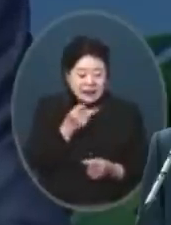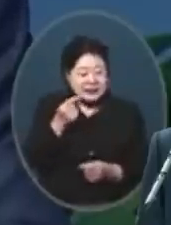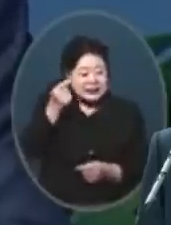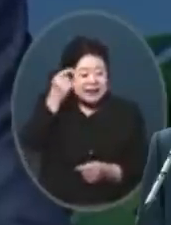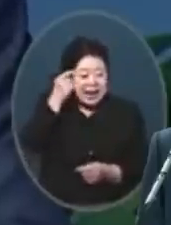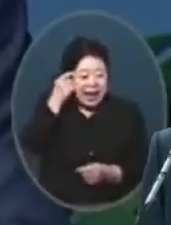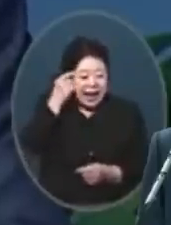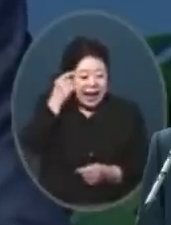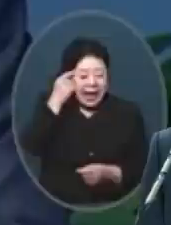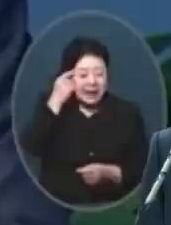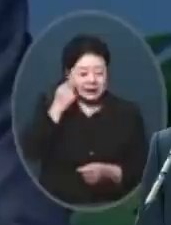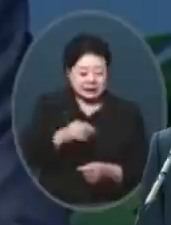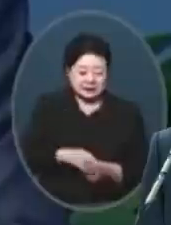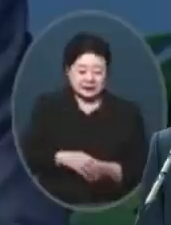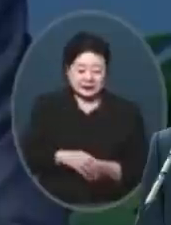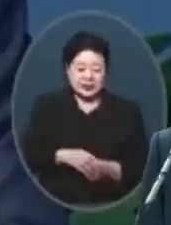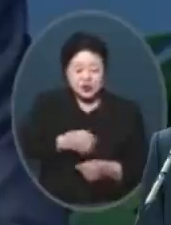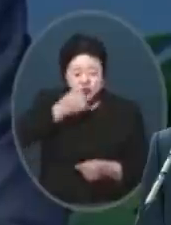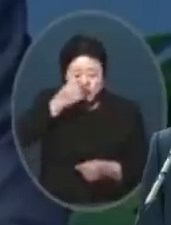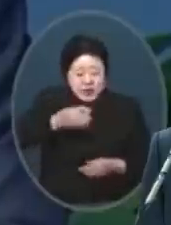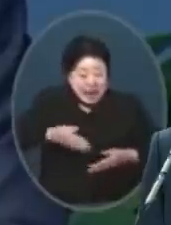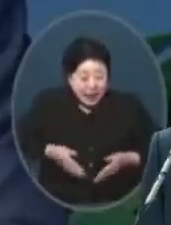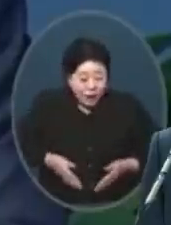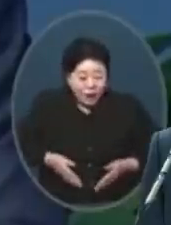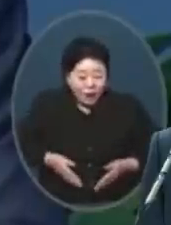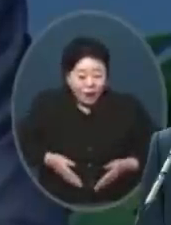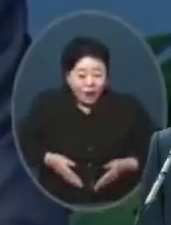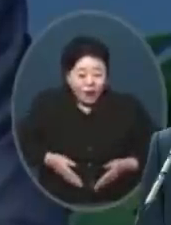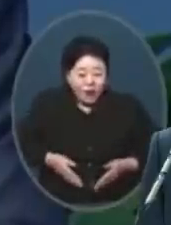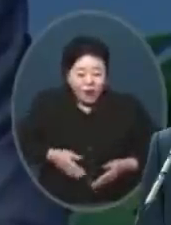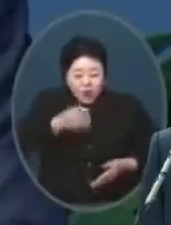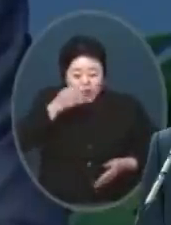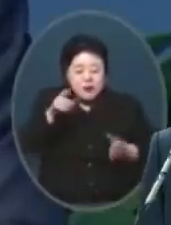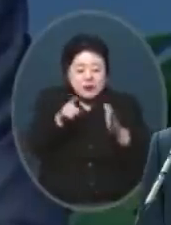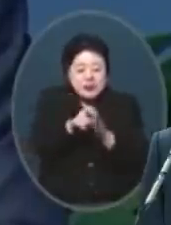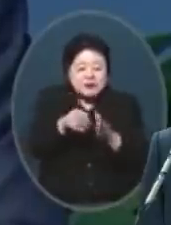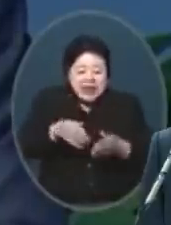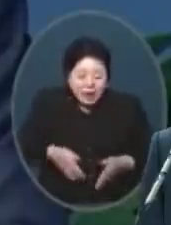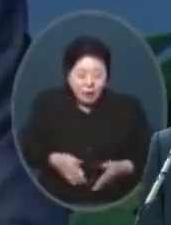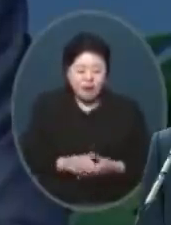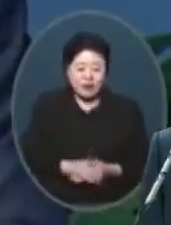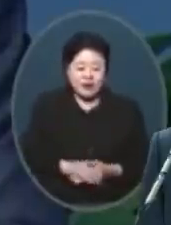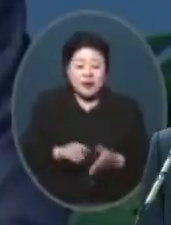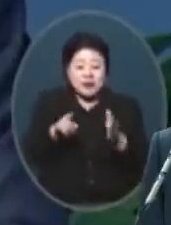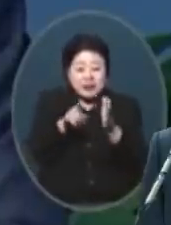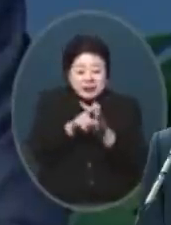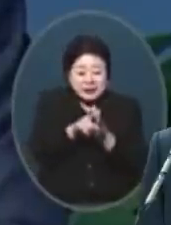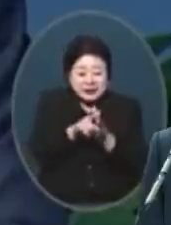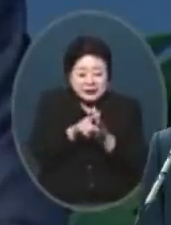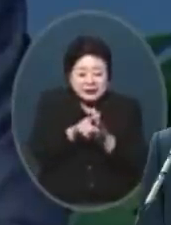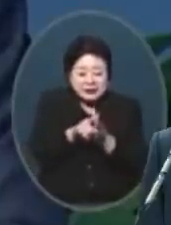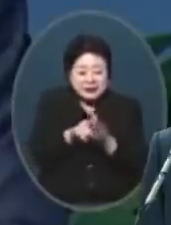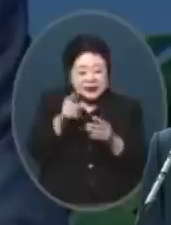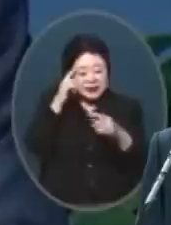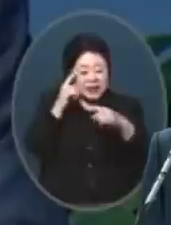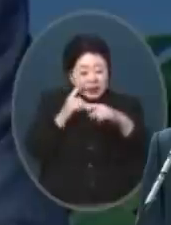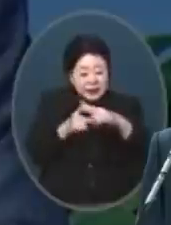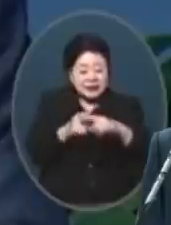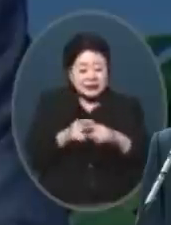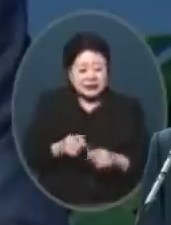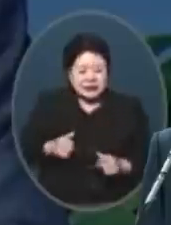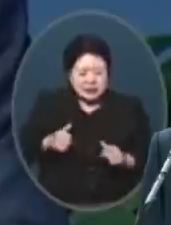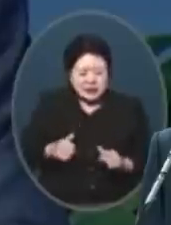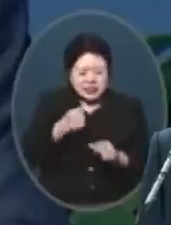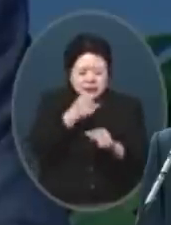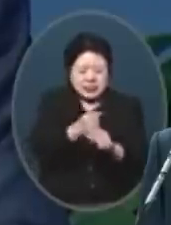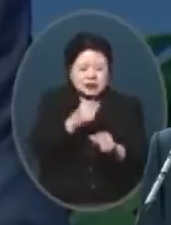생각이 꿈을 낳고 꿈은 믿음을 낳고 믿음은 긍정적이고 적극적이고